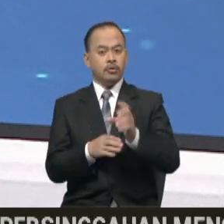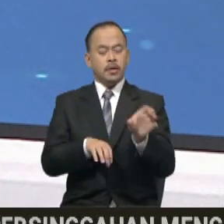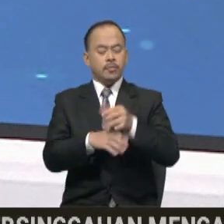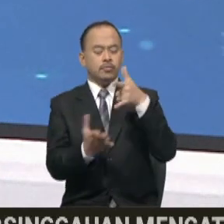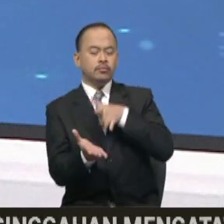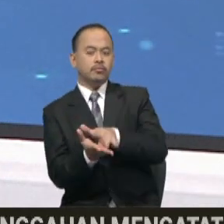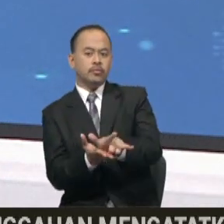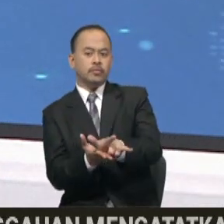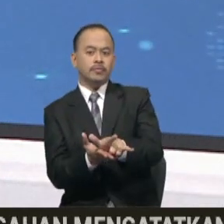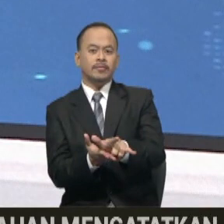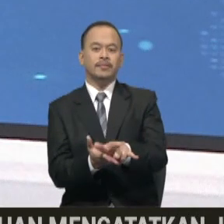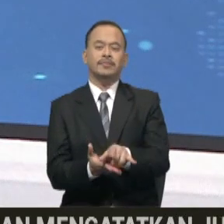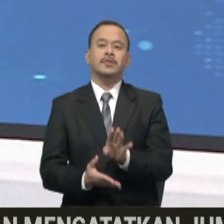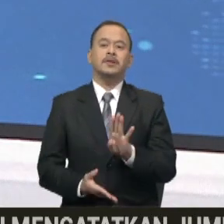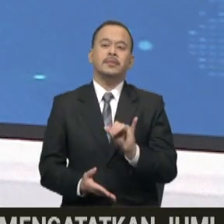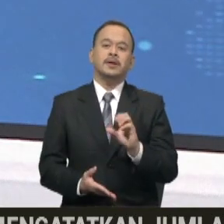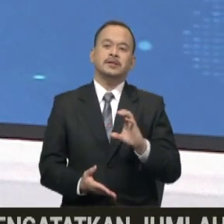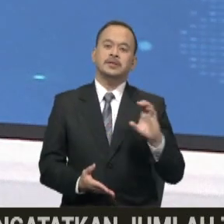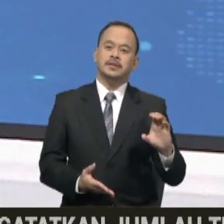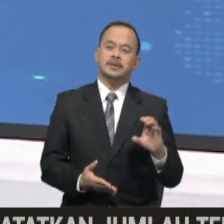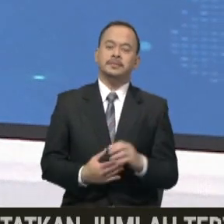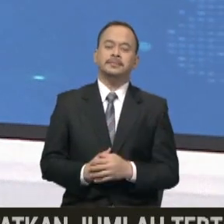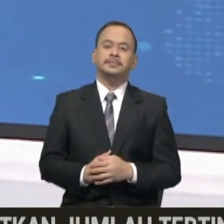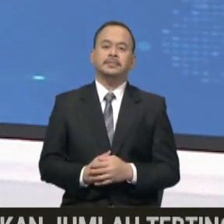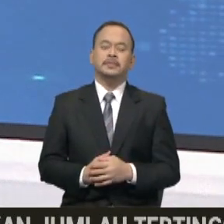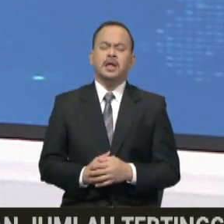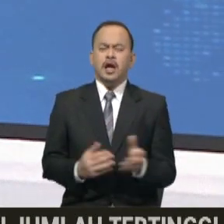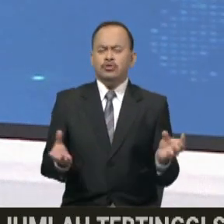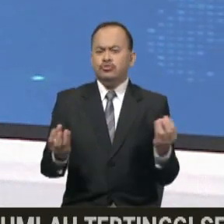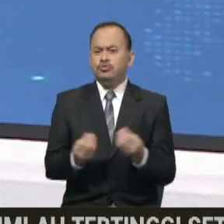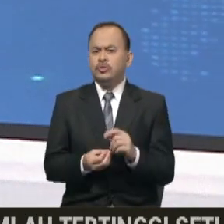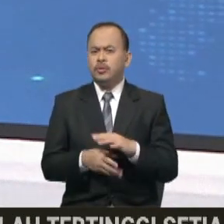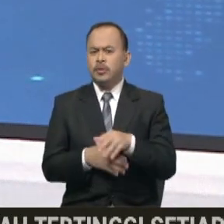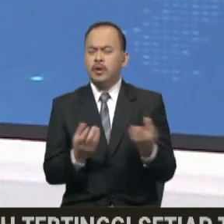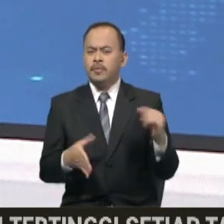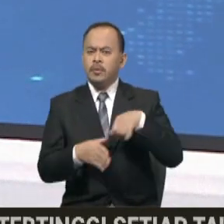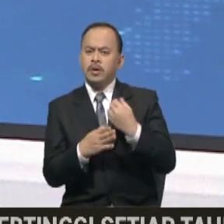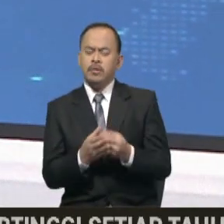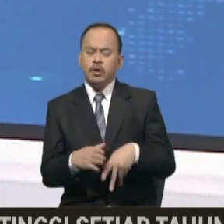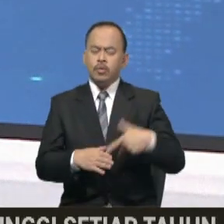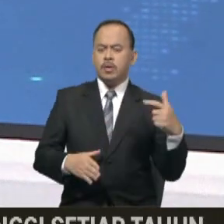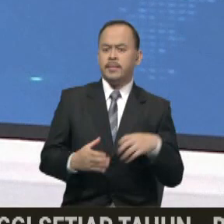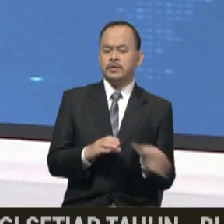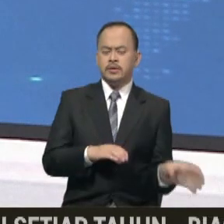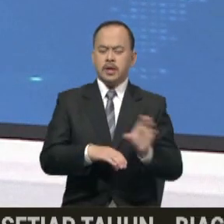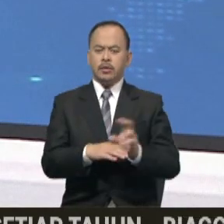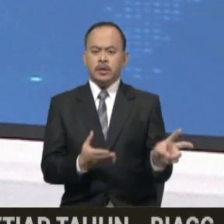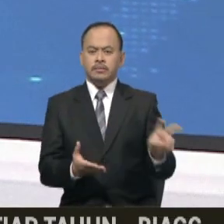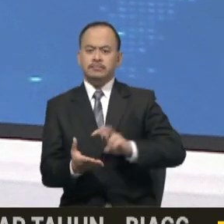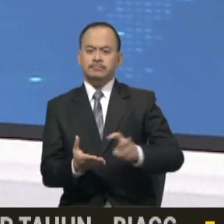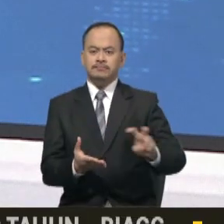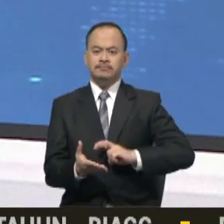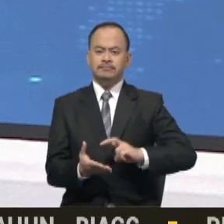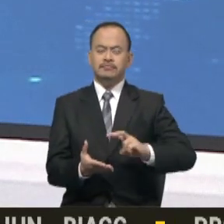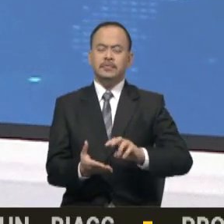Terbang Antarabangsa Brunei BIACC. Jumlah tersebut merangkumi perkhidmatan kargo keluar masuk dan persinggahan.